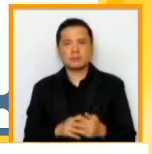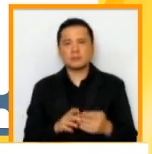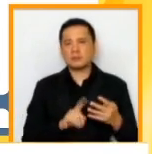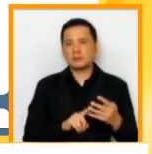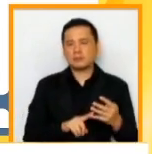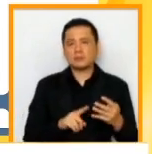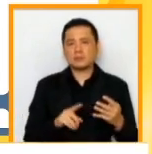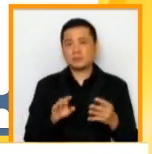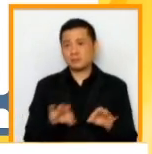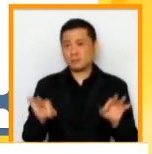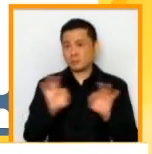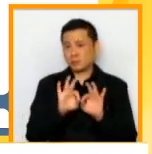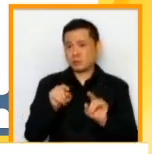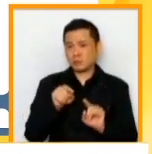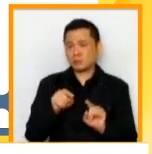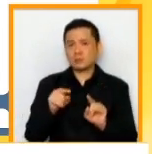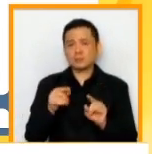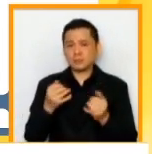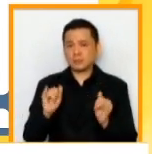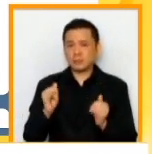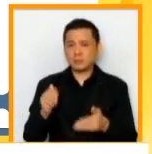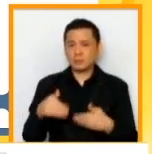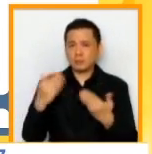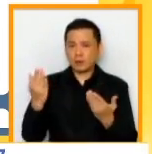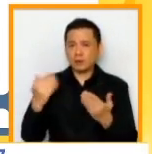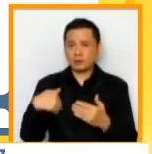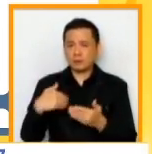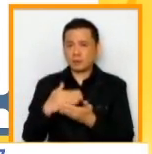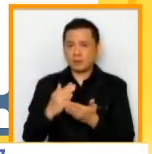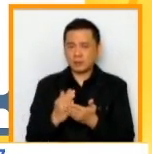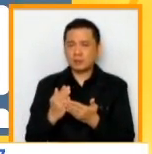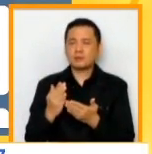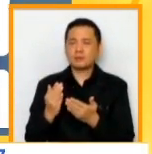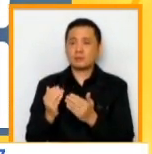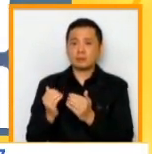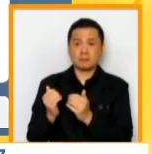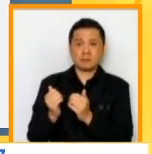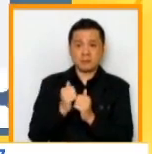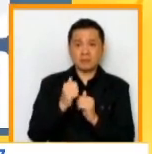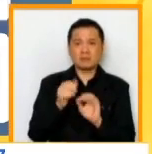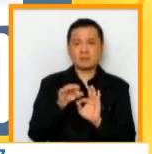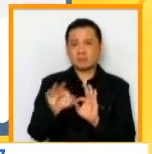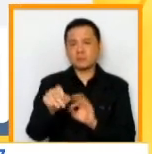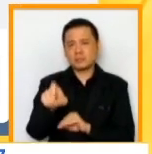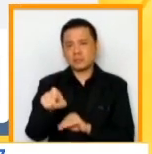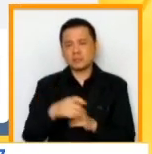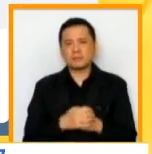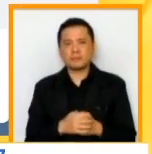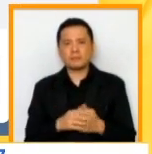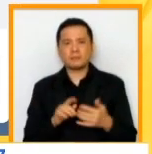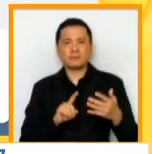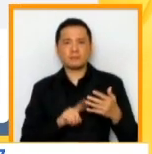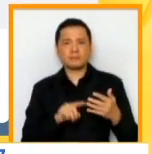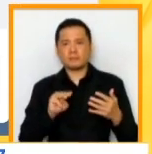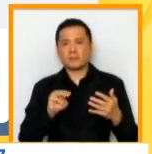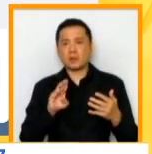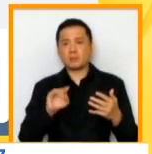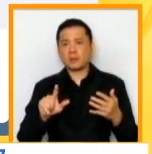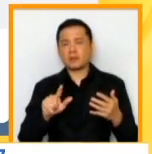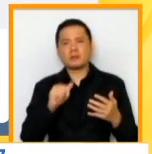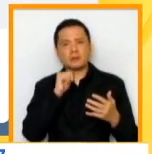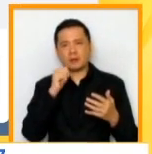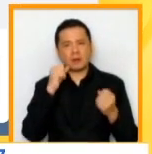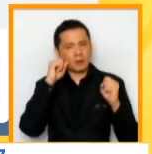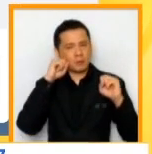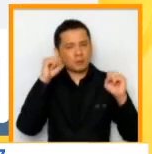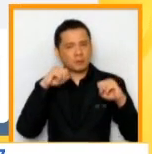ito para mangyari ang ipinapanawagang extension. Si Ronel Manuel naman, parehong hindi pinapaboran ang banta ng Senado at extension